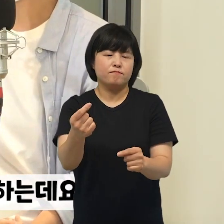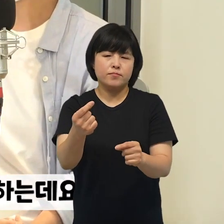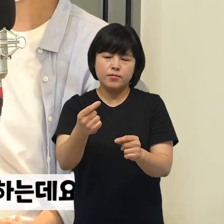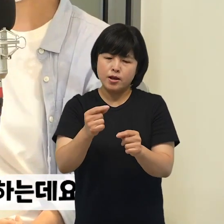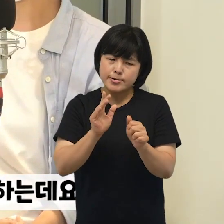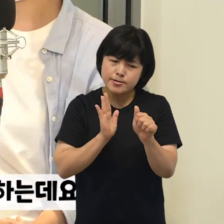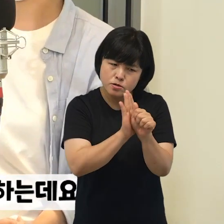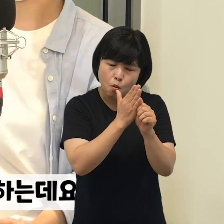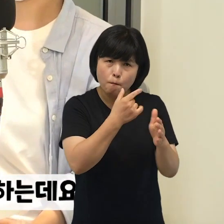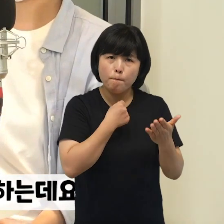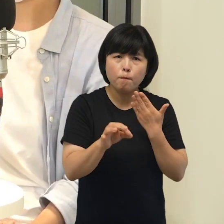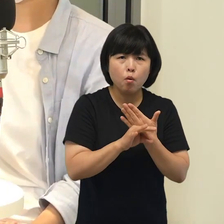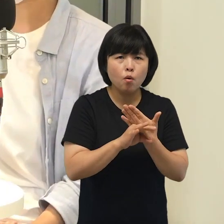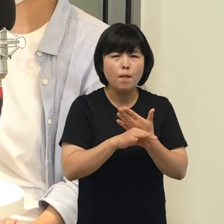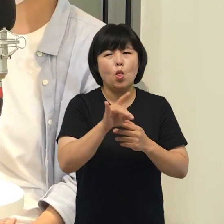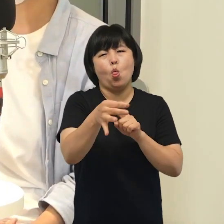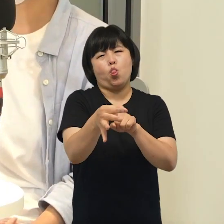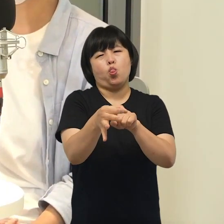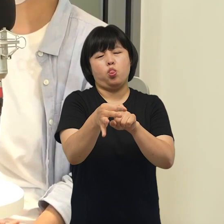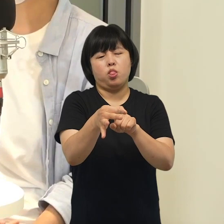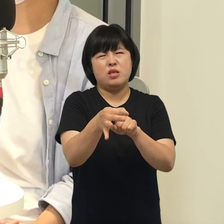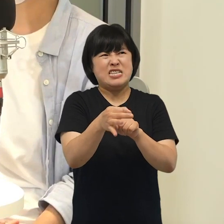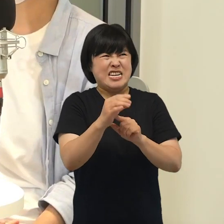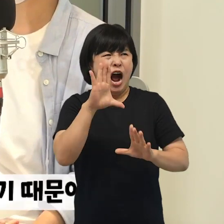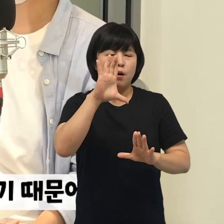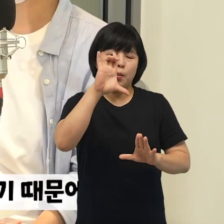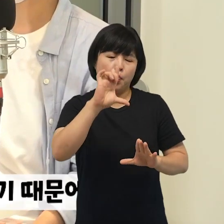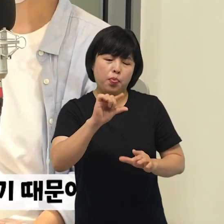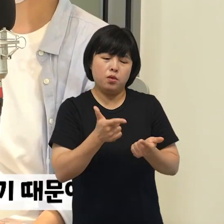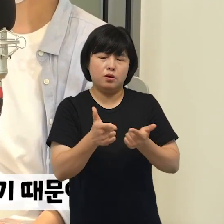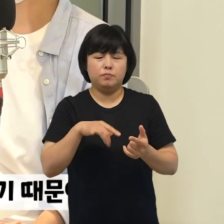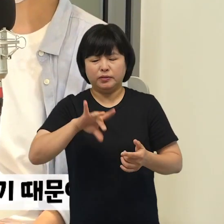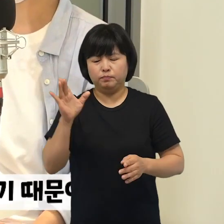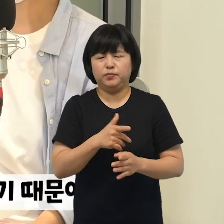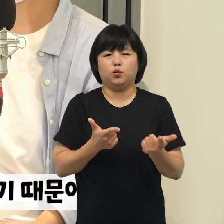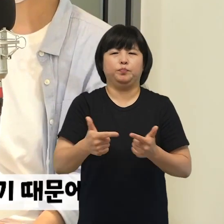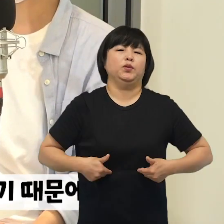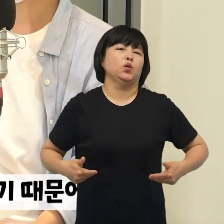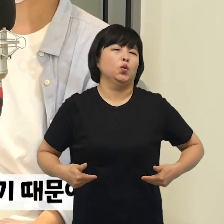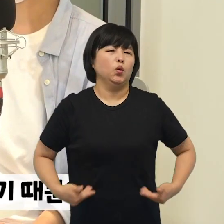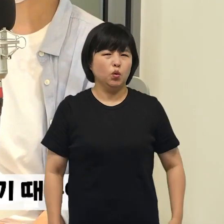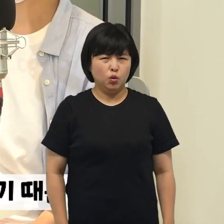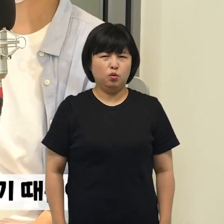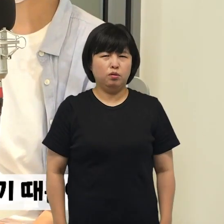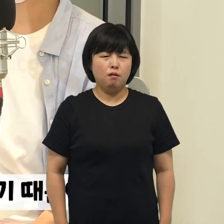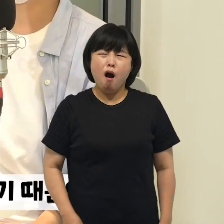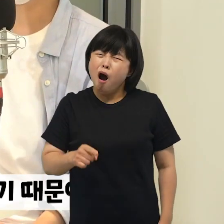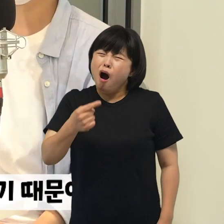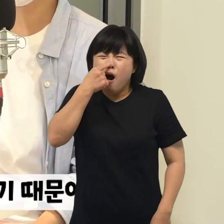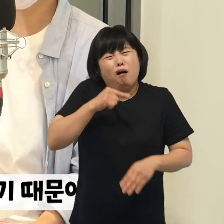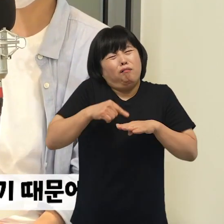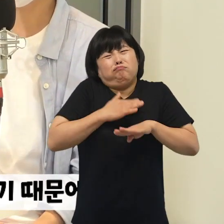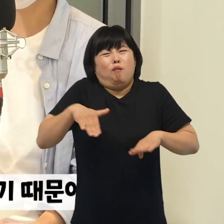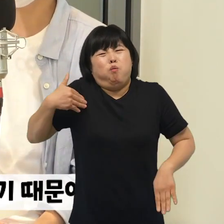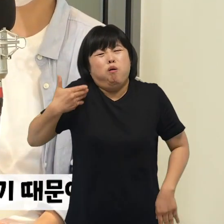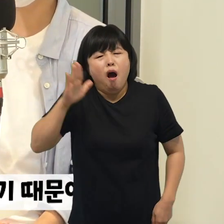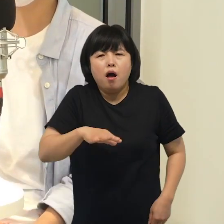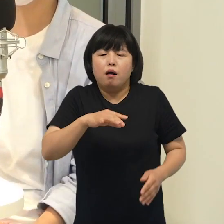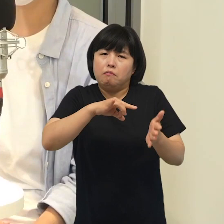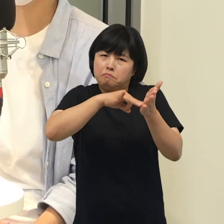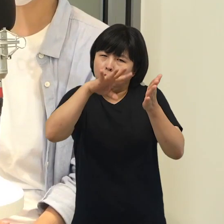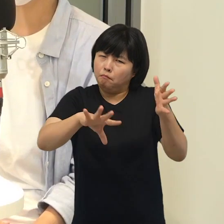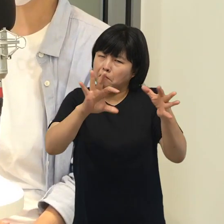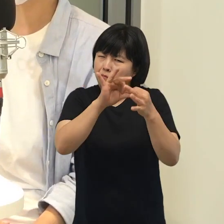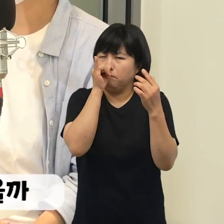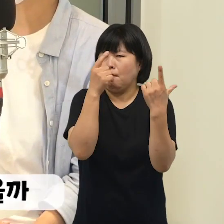의견에 동의를 하는데요. 그렇게 지원을 해주려면 일단 금전적인 부분이 고려가 되어야 되기 때문에